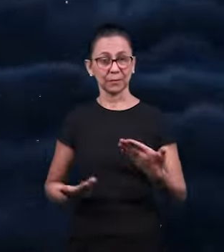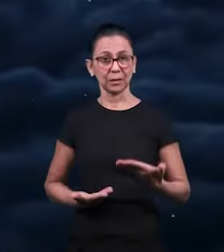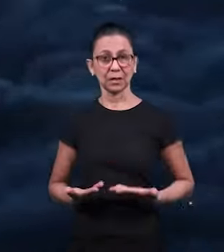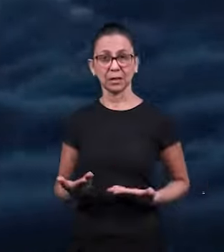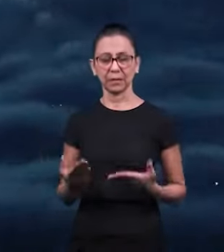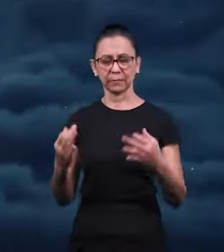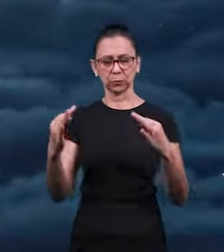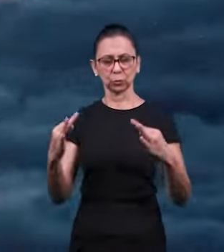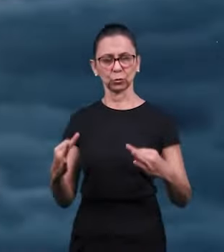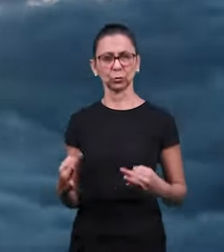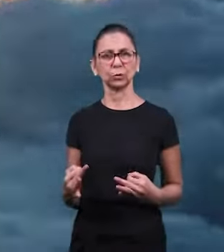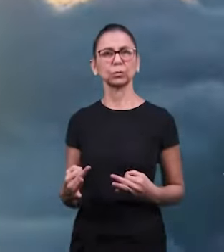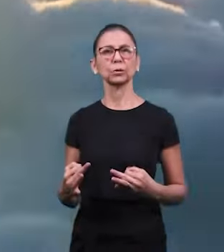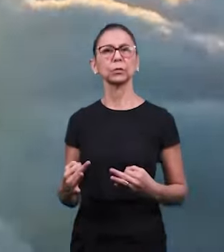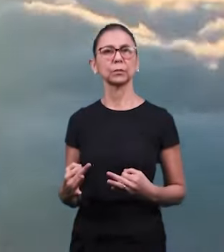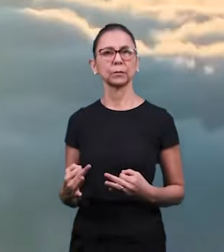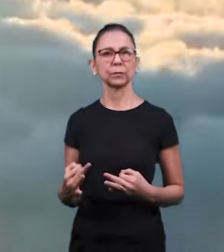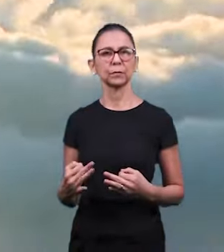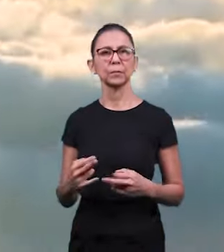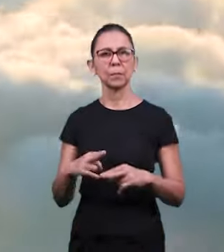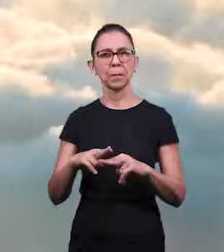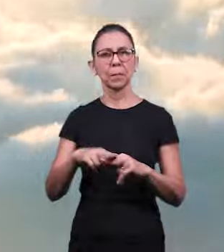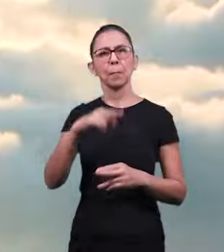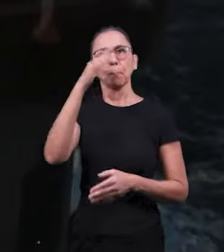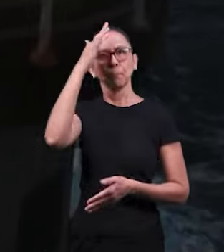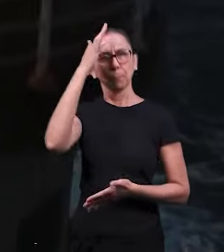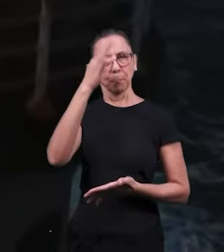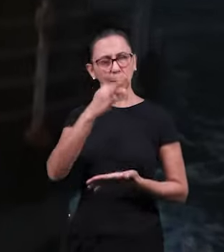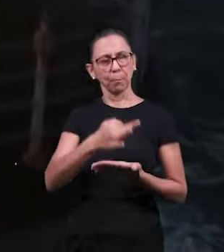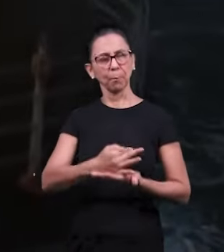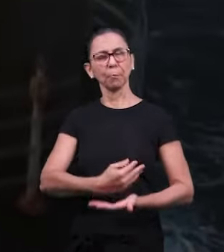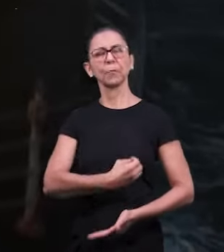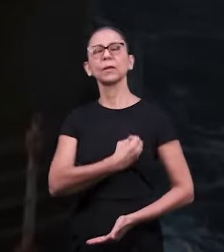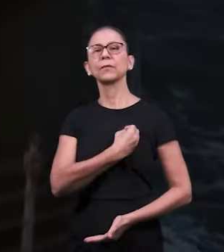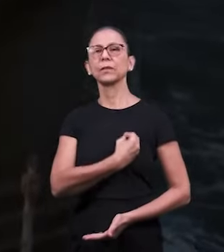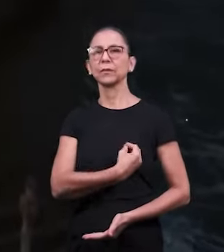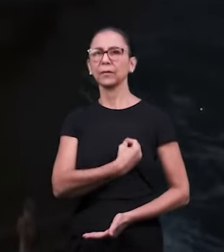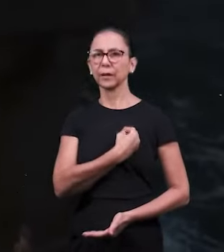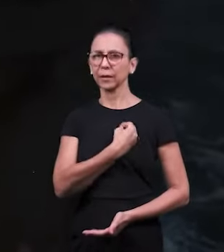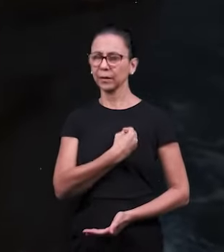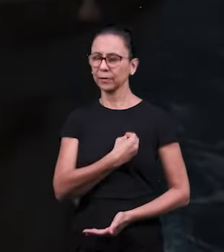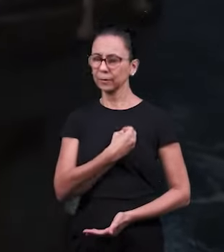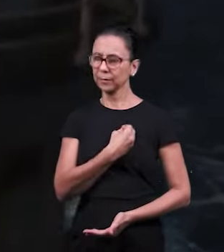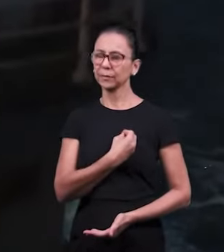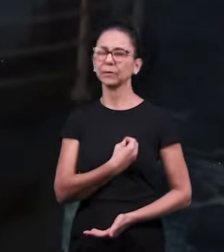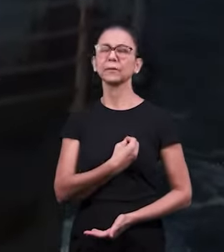И праведный верою жить будет, и не должен он